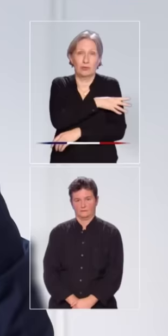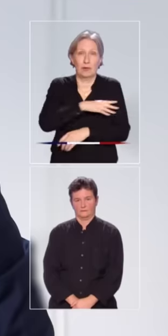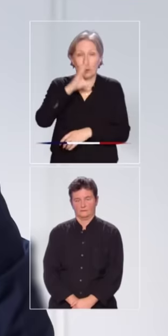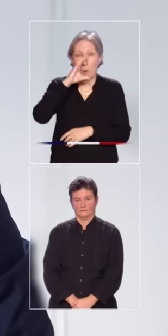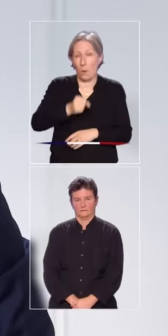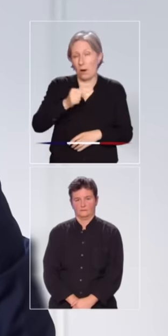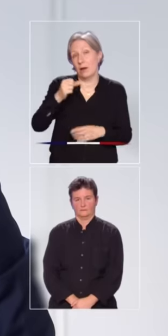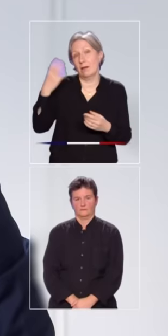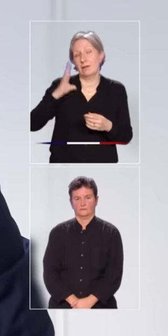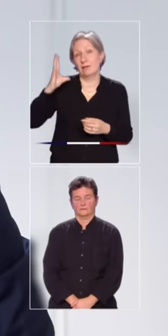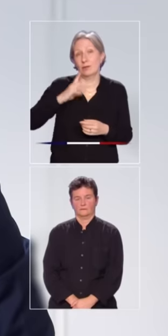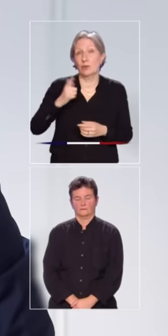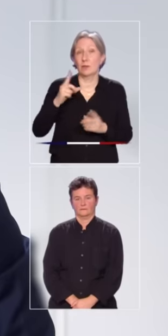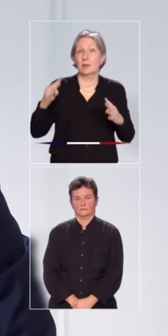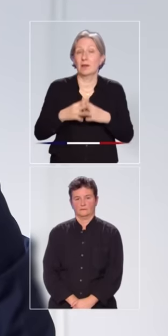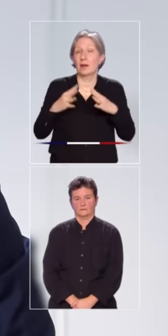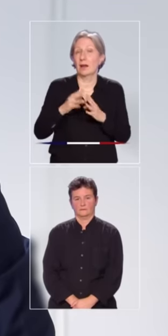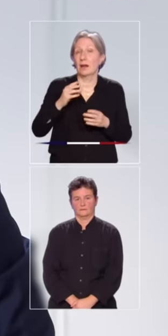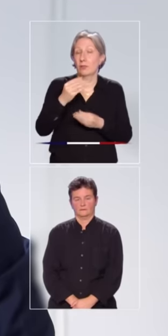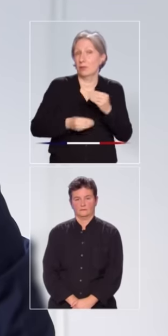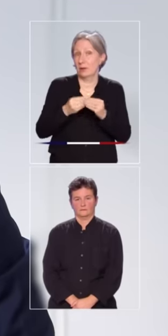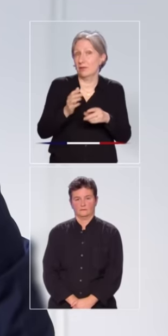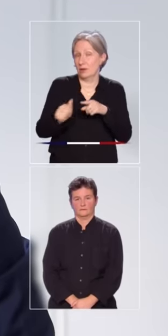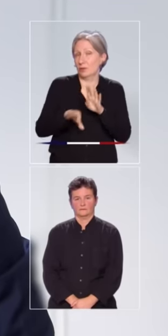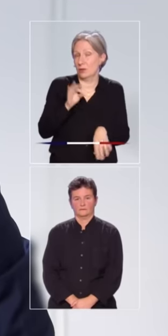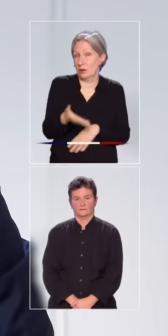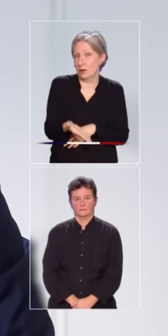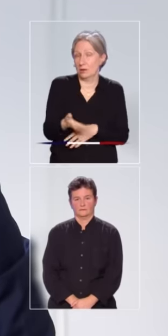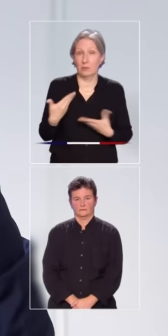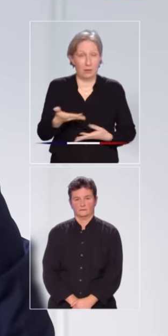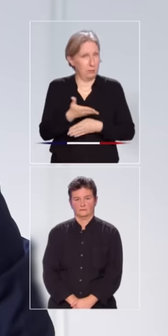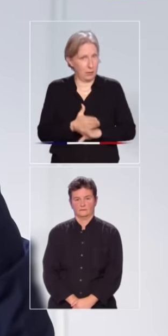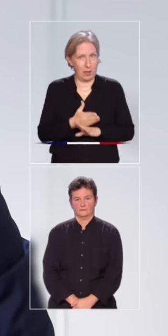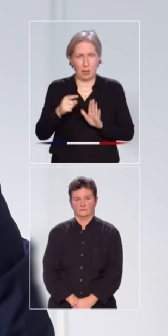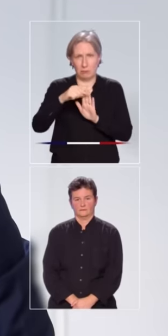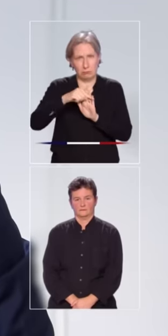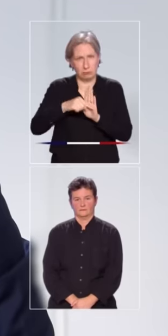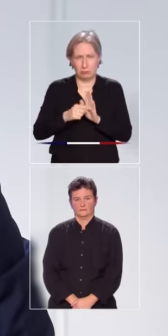mondiale. Ensuite, nous sommes prêts, nous avons une doctrine qui est établie, et